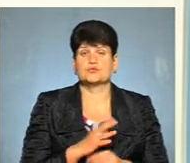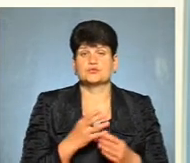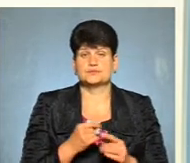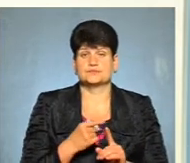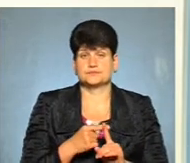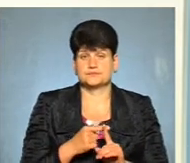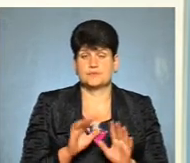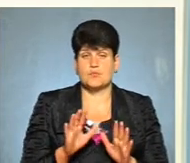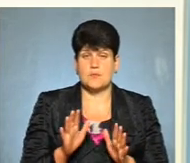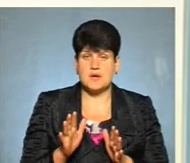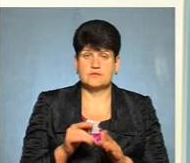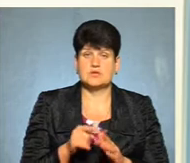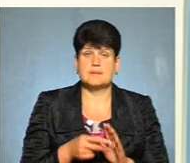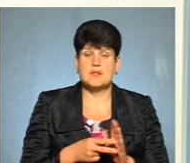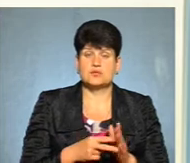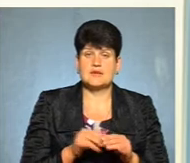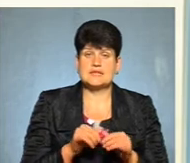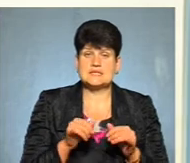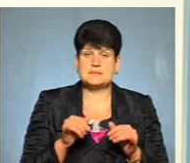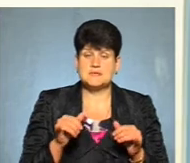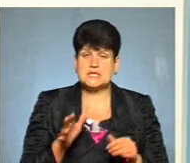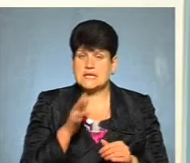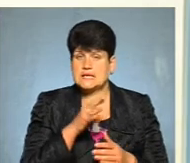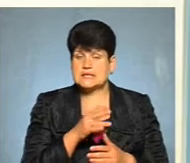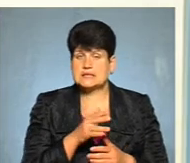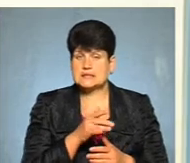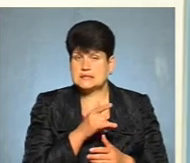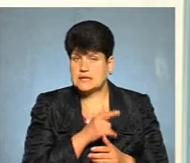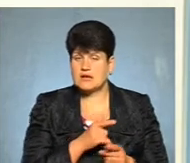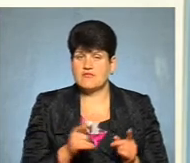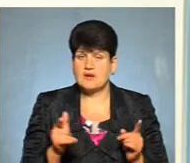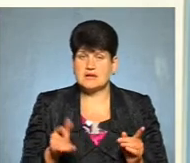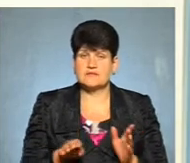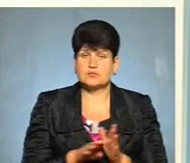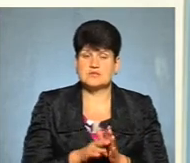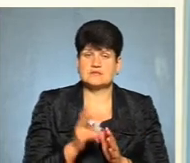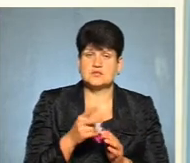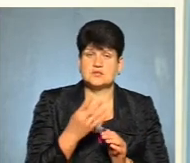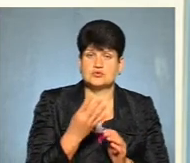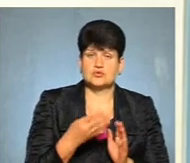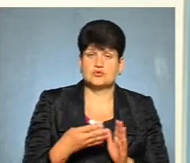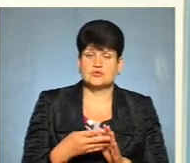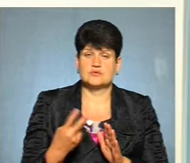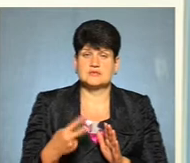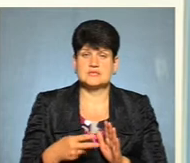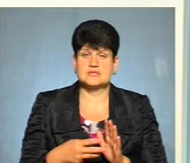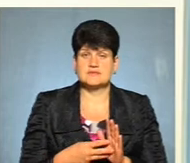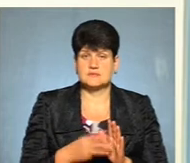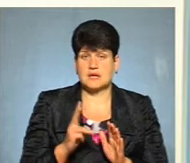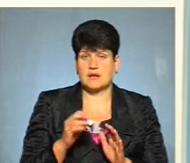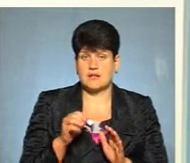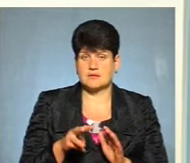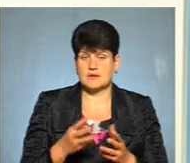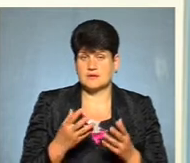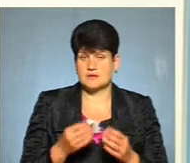вони планували збільшити тривалість, мінімальну тривалість відпустки з 24 до 28 календарних днів. От і